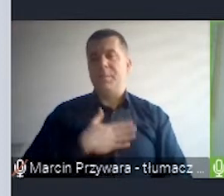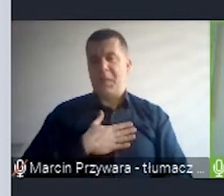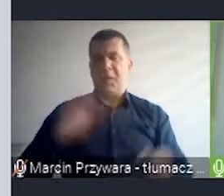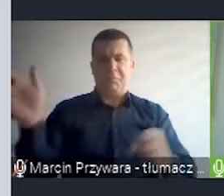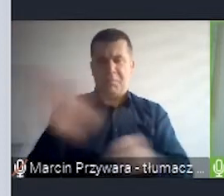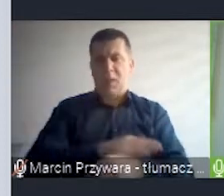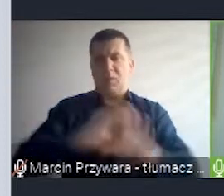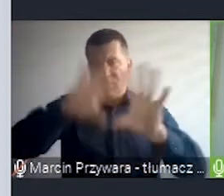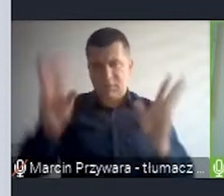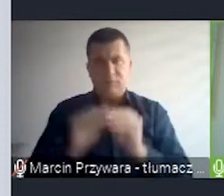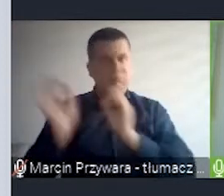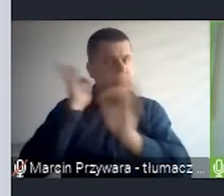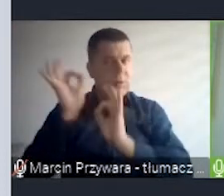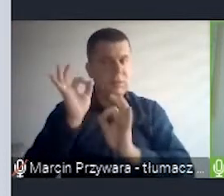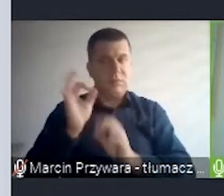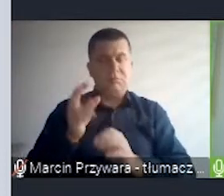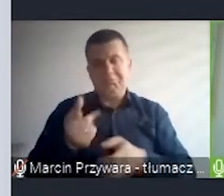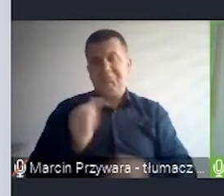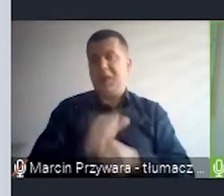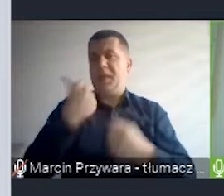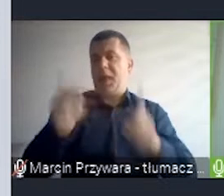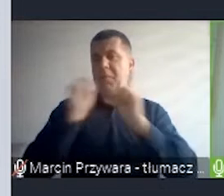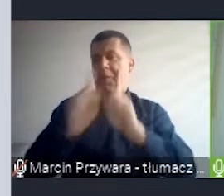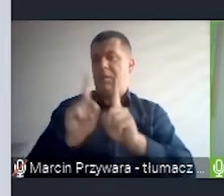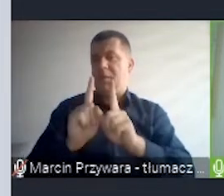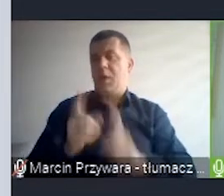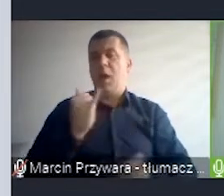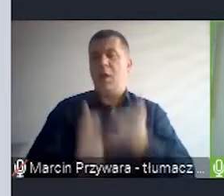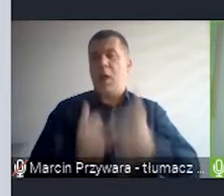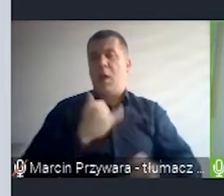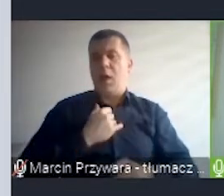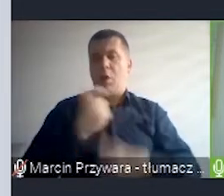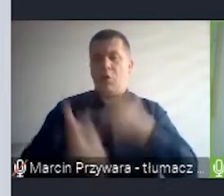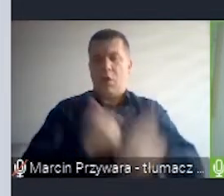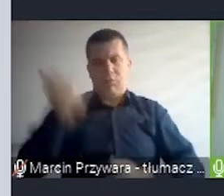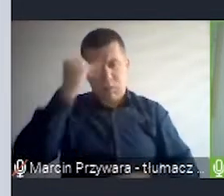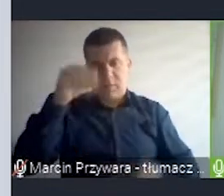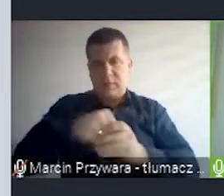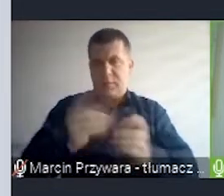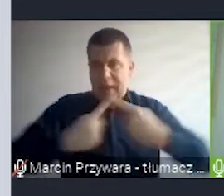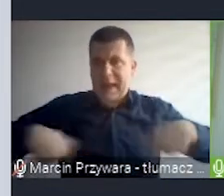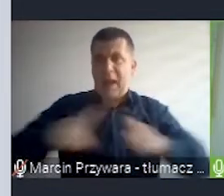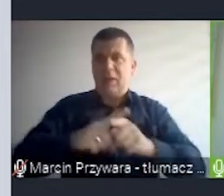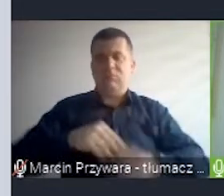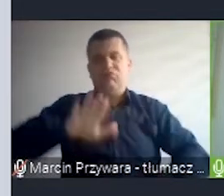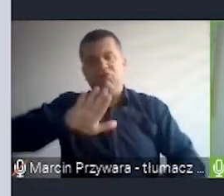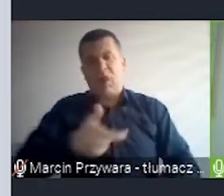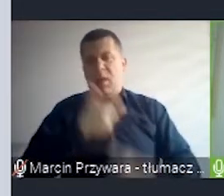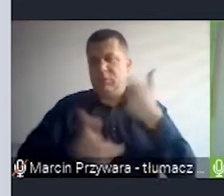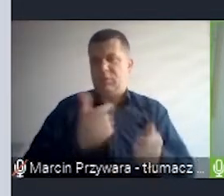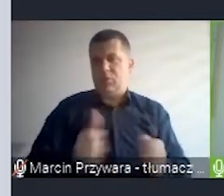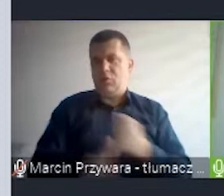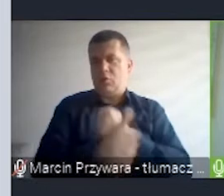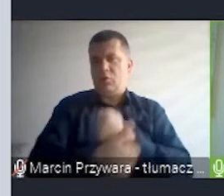spełnione wszystkie przesłanki, jest nieprawidłowość. Ale jeżeli ja popełniłem błąd w realizacji, źle przygotowałem